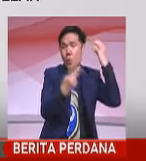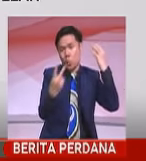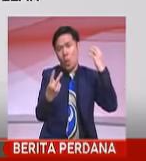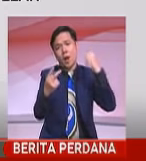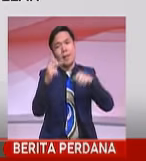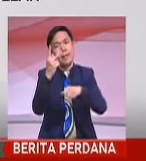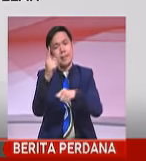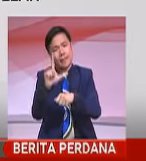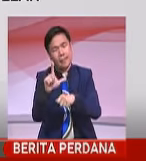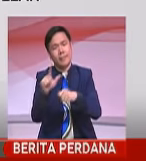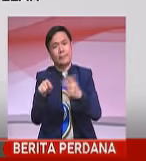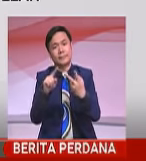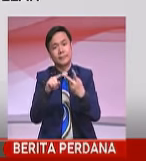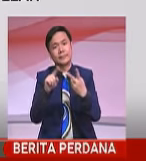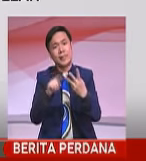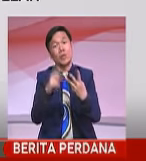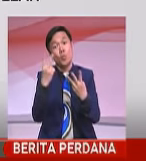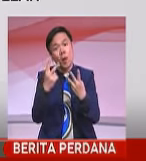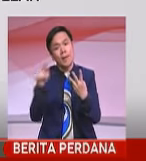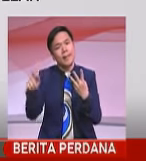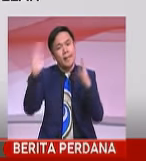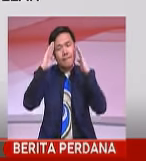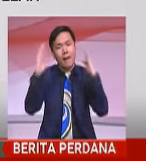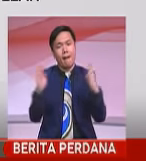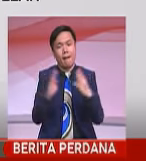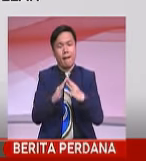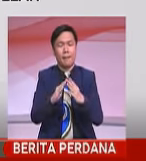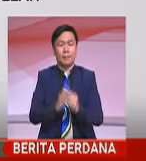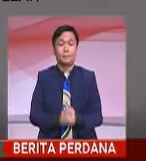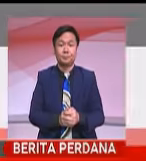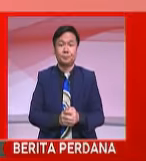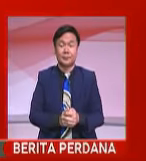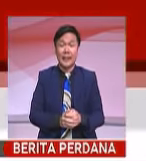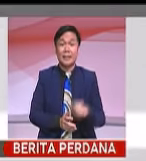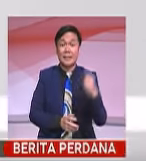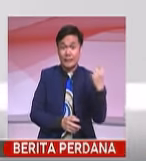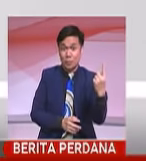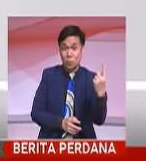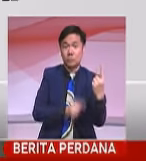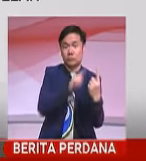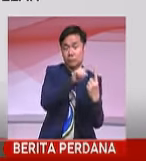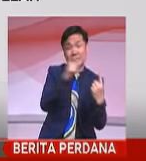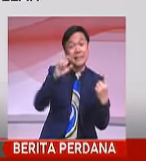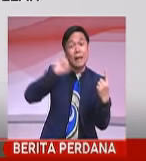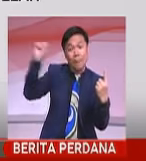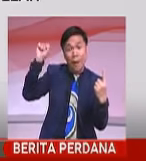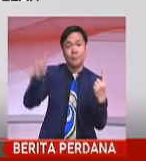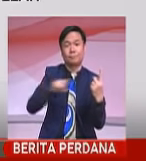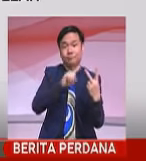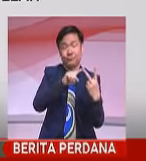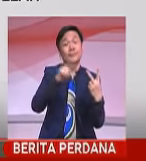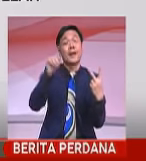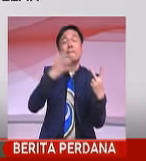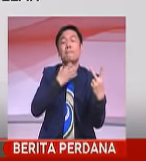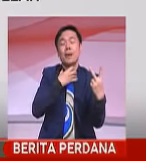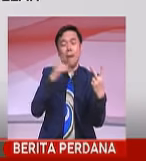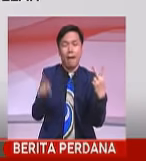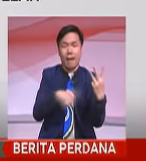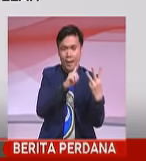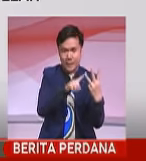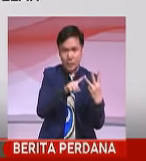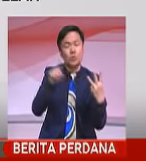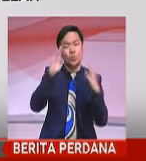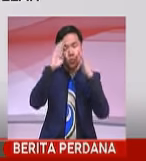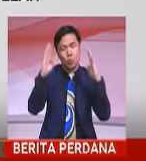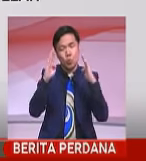wilayah Persekutuan Kuala Lumpur dan Pahang. Serta masing-masing 1 kluster di Sabah, Perak, Terengganu dan